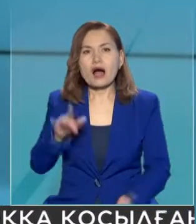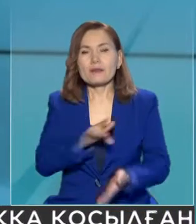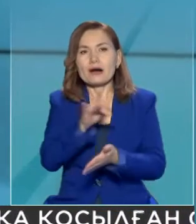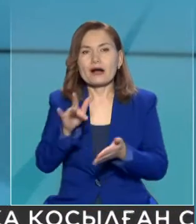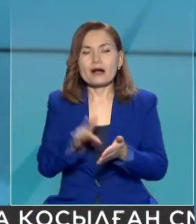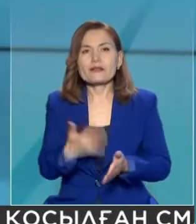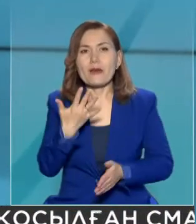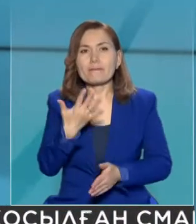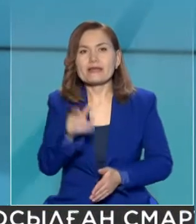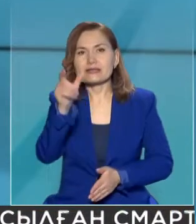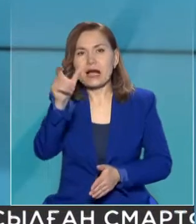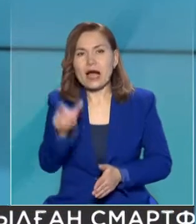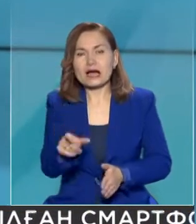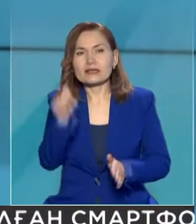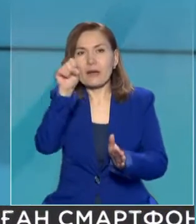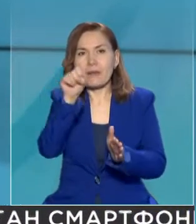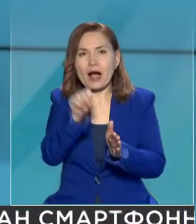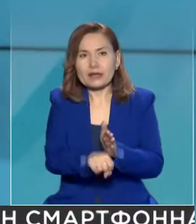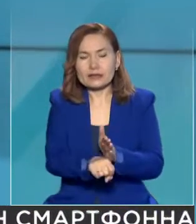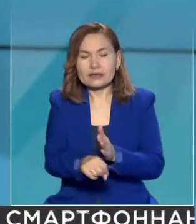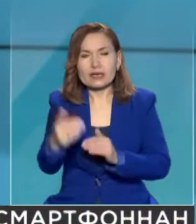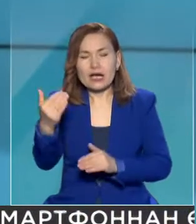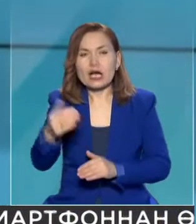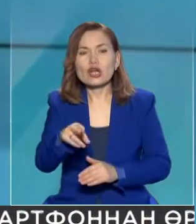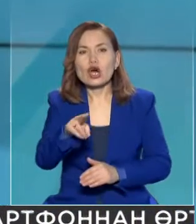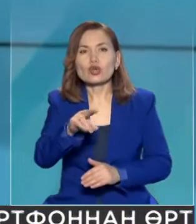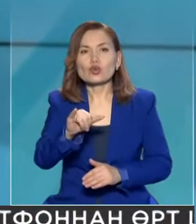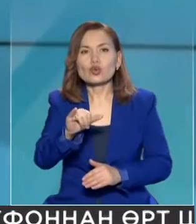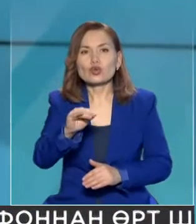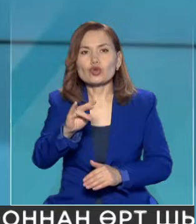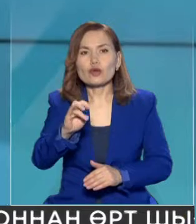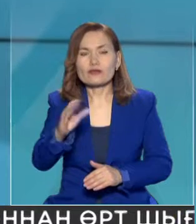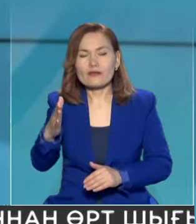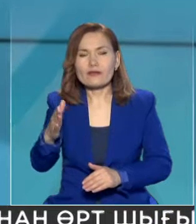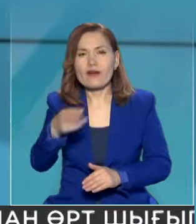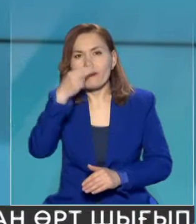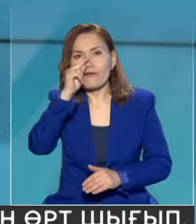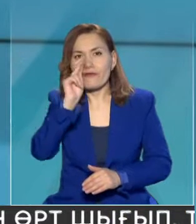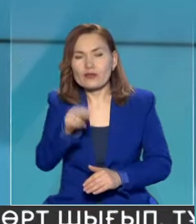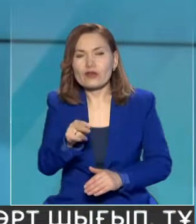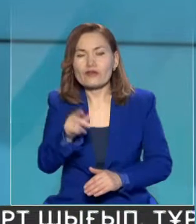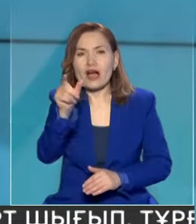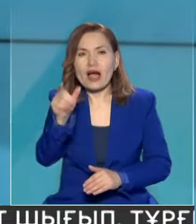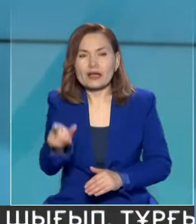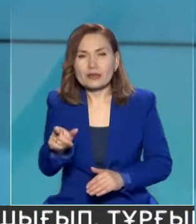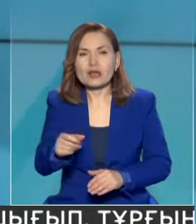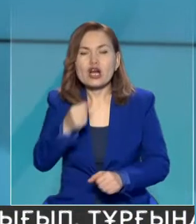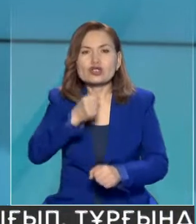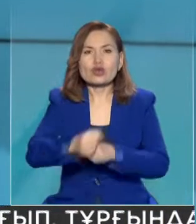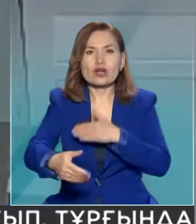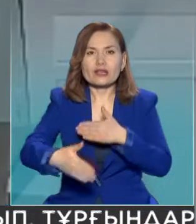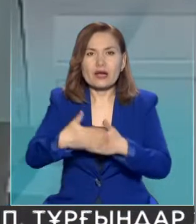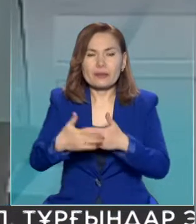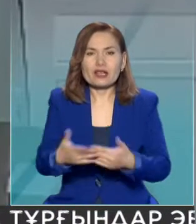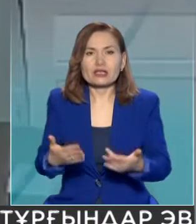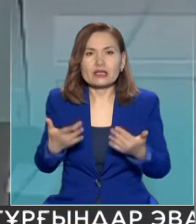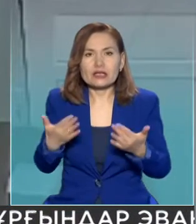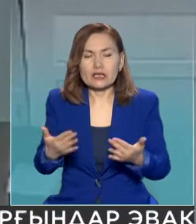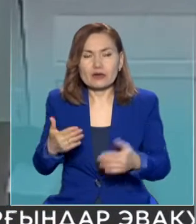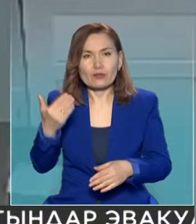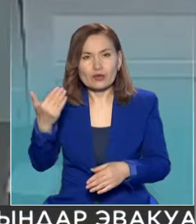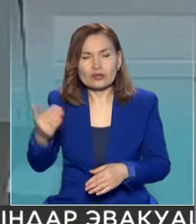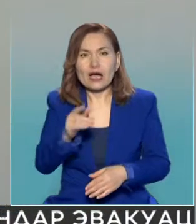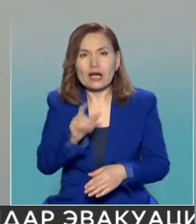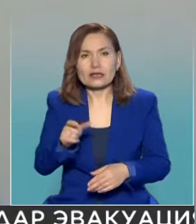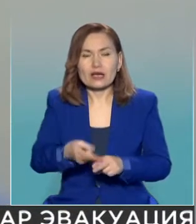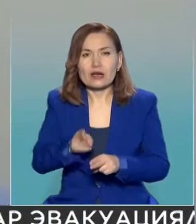Алматыда 5 адамды атқан Дужновқа қайтыс болғандардың жақындары мен прокурор өмір бақи жаза сұрады. Айна Бұлақтығы атқышатымен танылған қылмыскерге